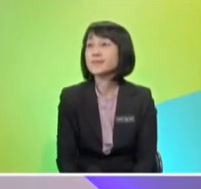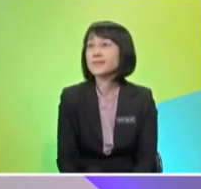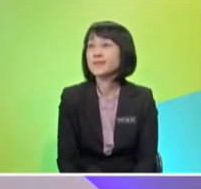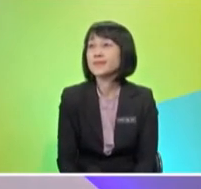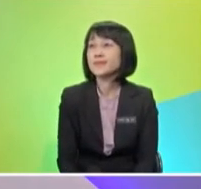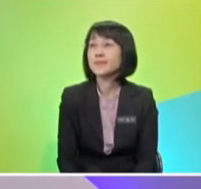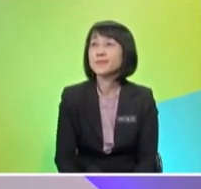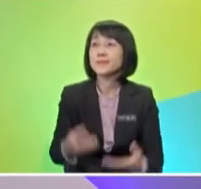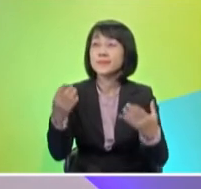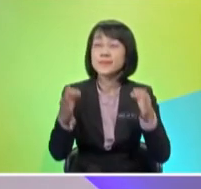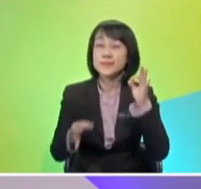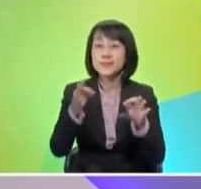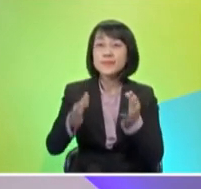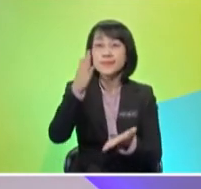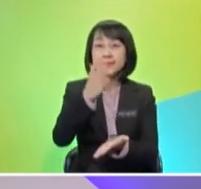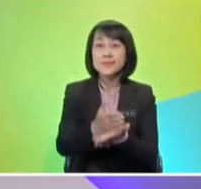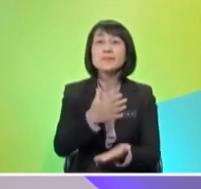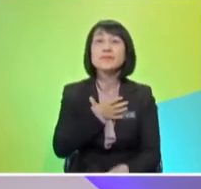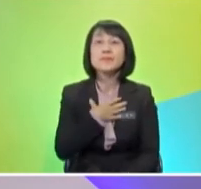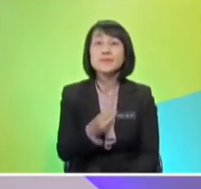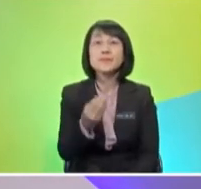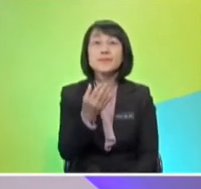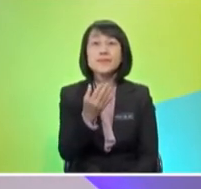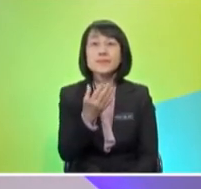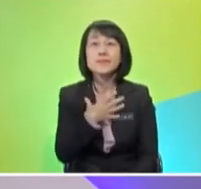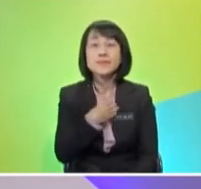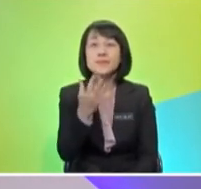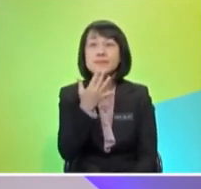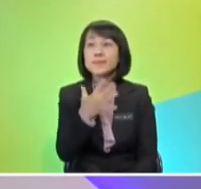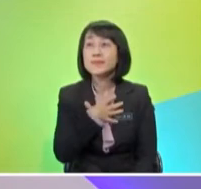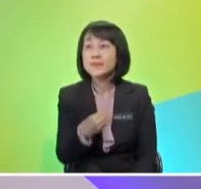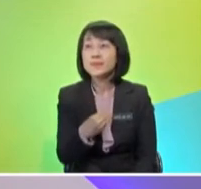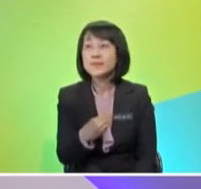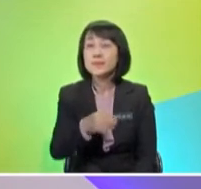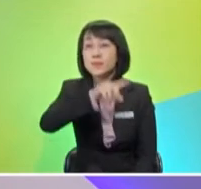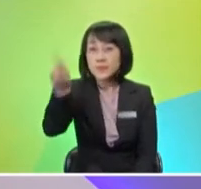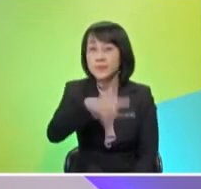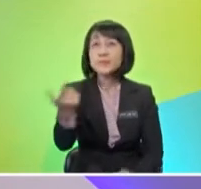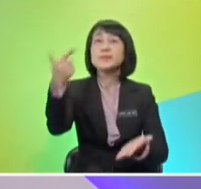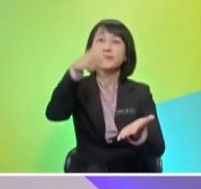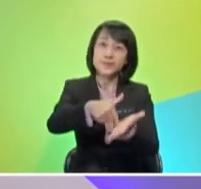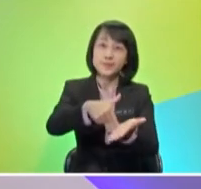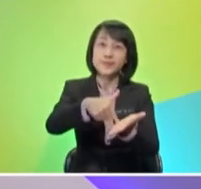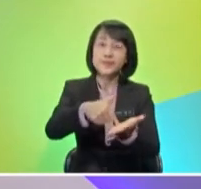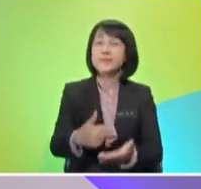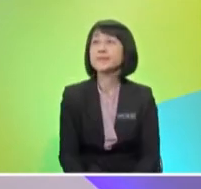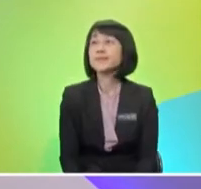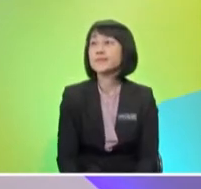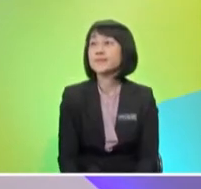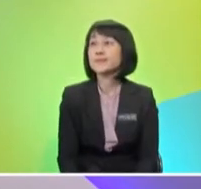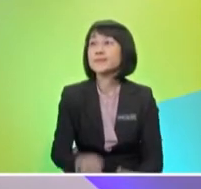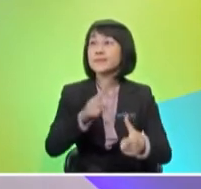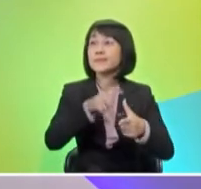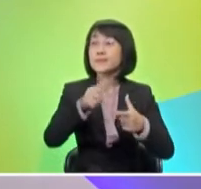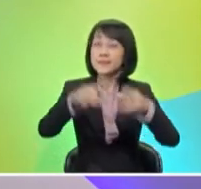berwarna putih dan berwarna creamy kita ke pusing lagi sekali kemudian Cikgu